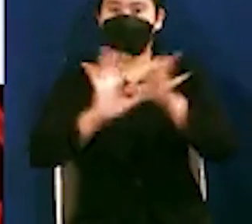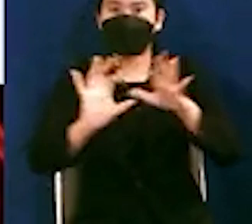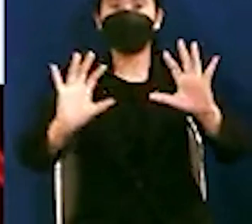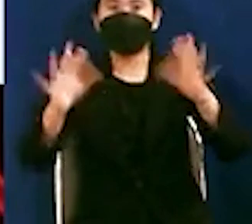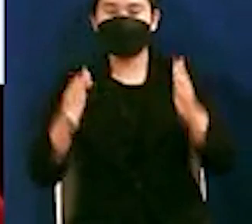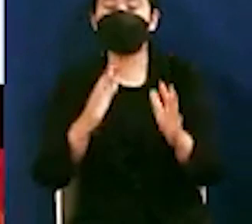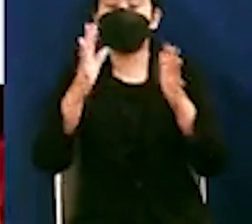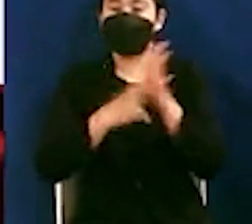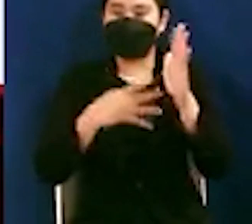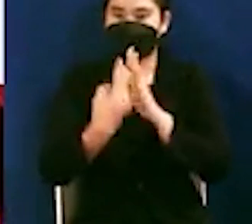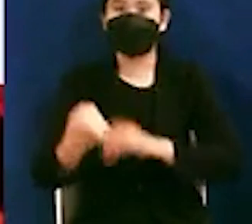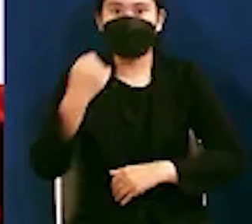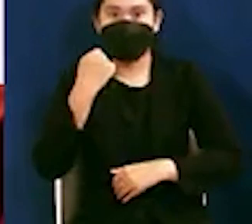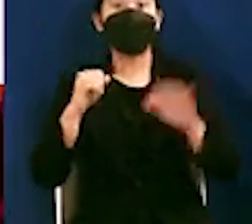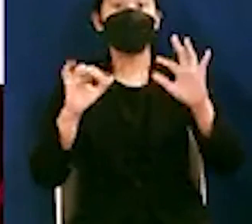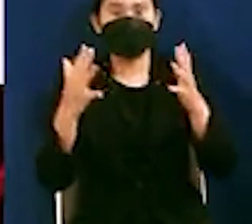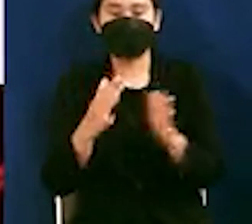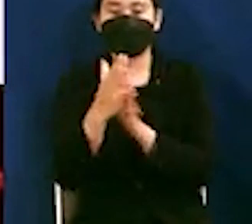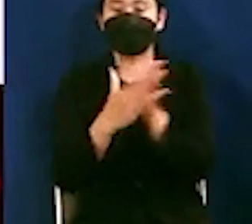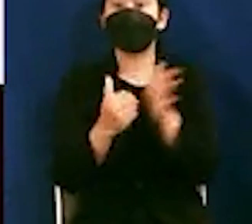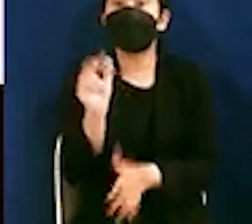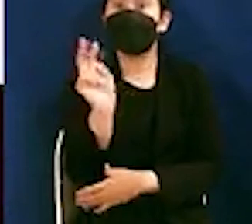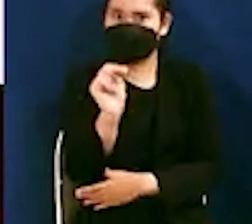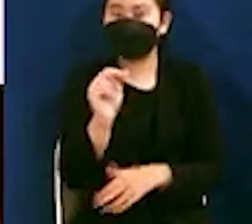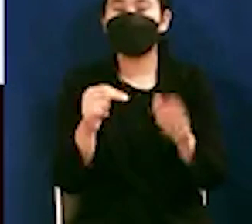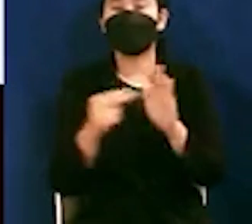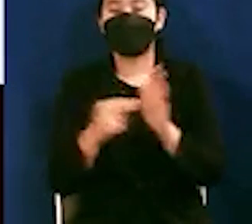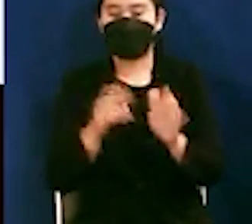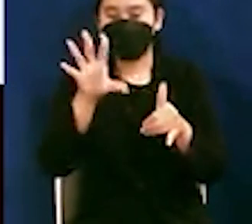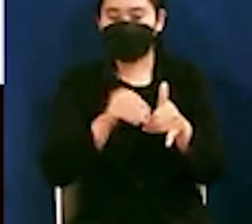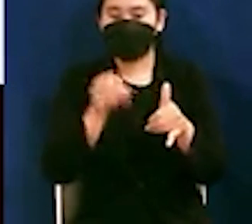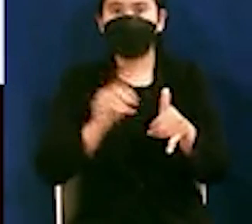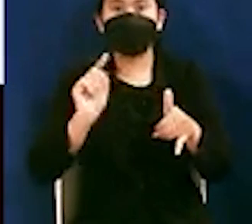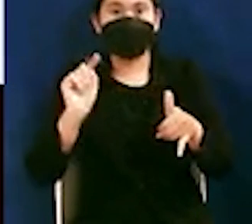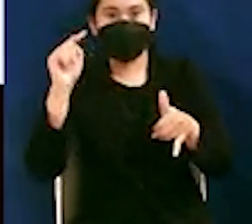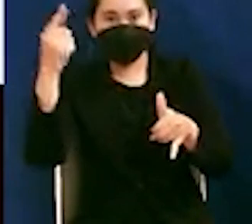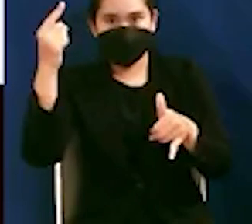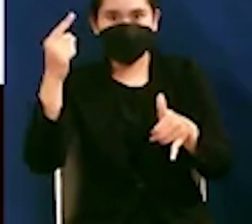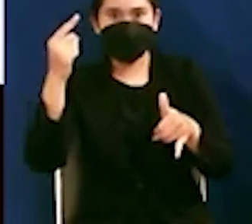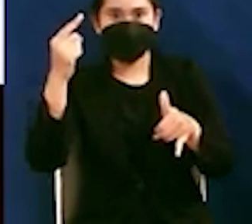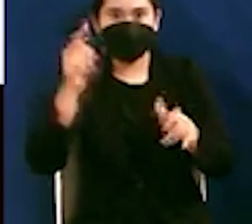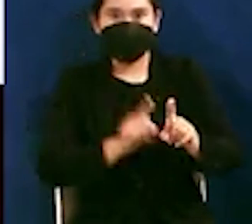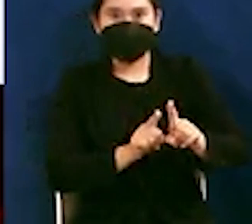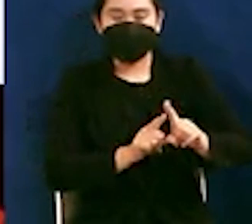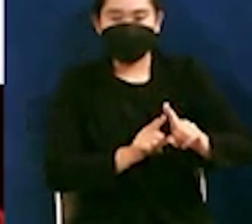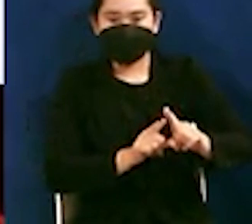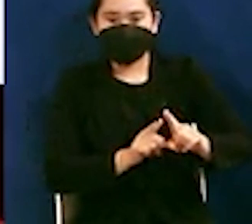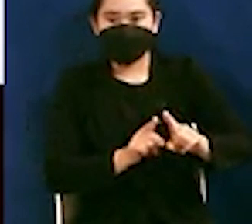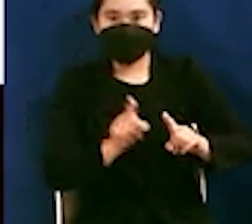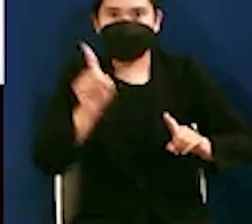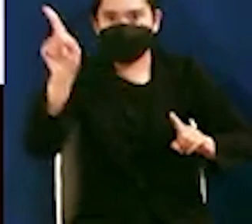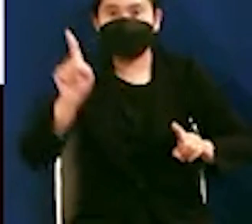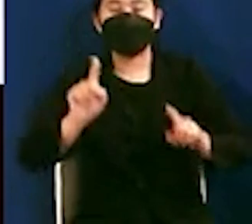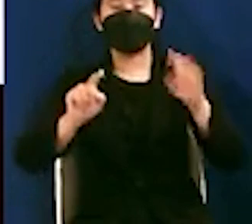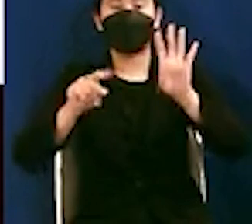ครับในเส้นสีน้ำเงินจะเห็นว่าจำนวนผู้ติดเชื้อรายใหม่รายวันอาจจะสูงถึงเกิน 40,000 รายได้นะ